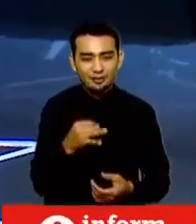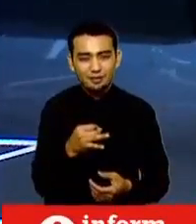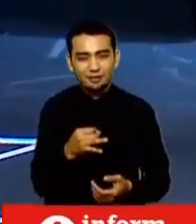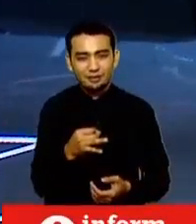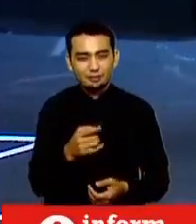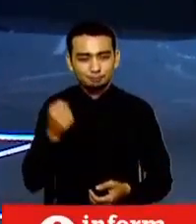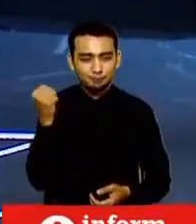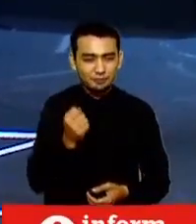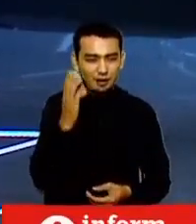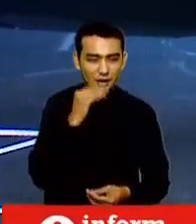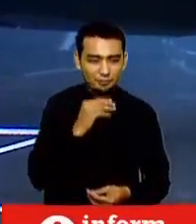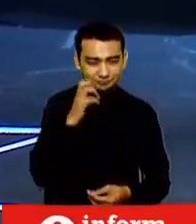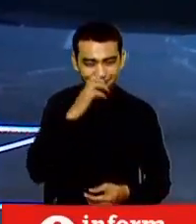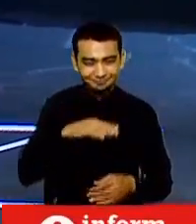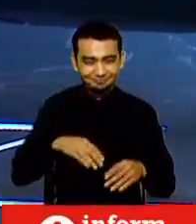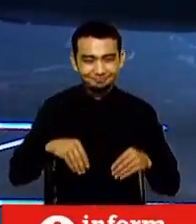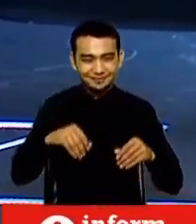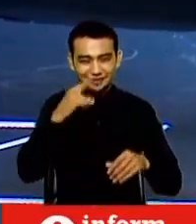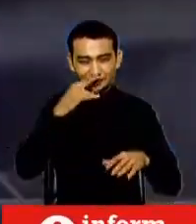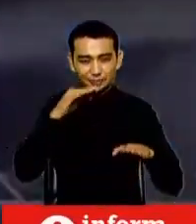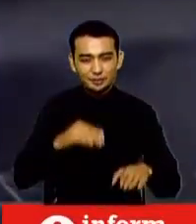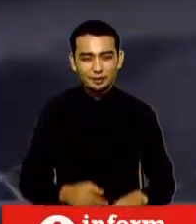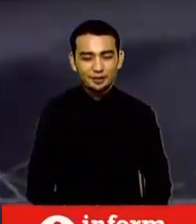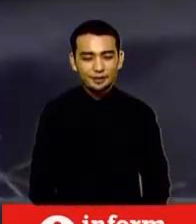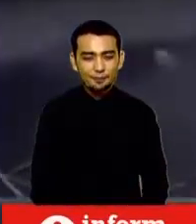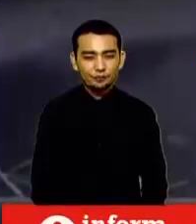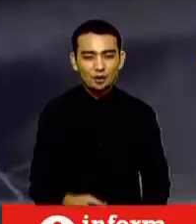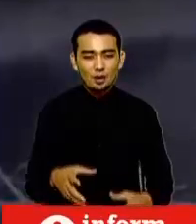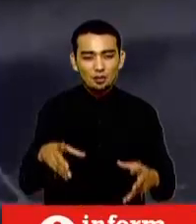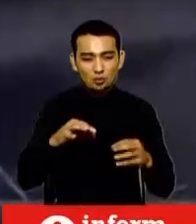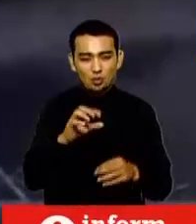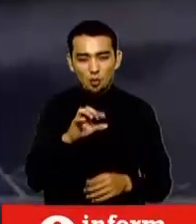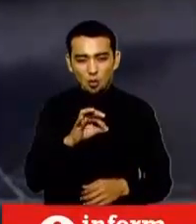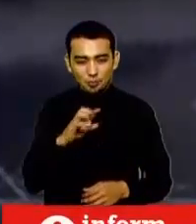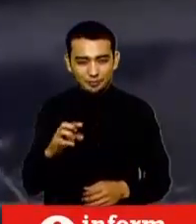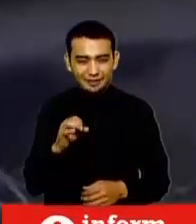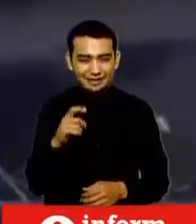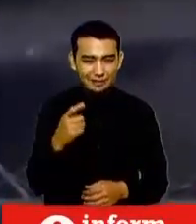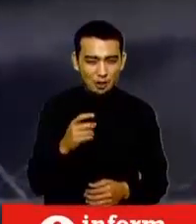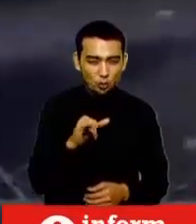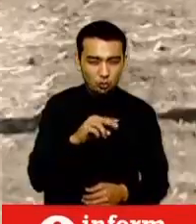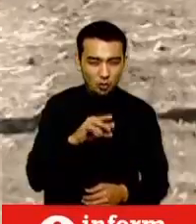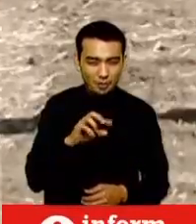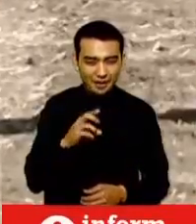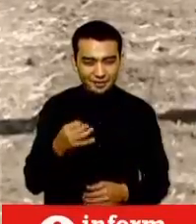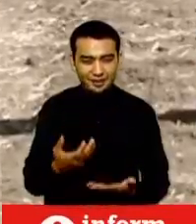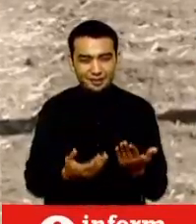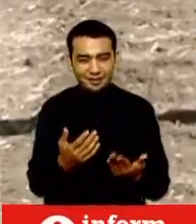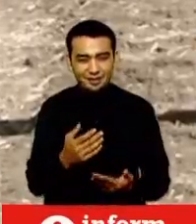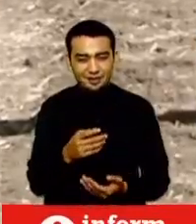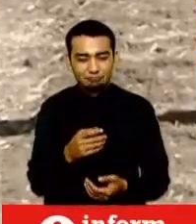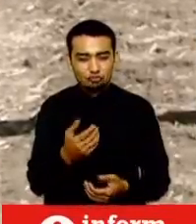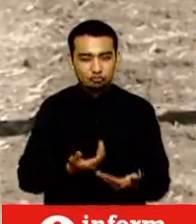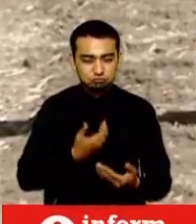может ударить по местным аграриям. Объем производства минеральных или химических удобрений в стране значительно